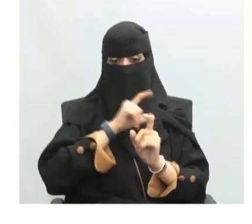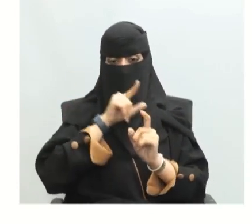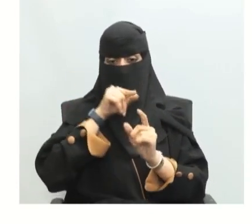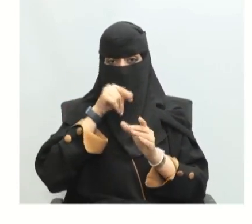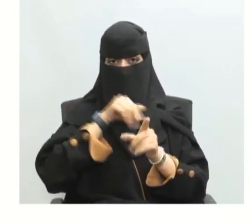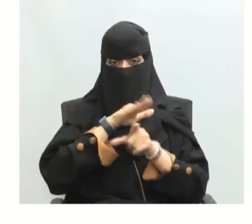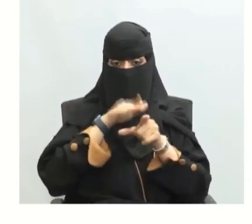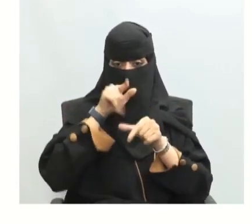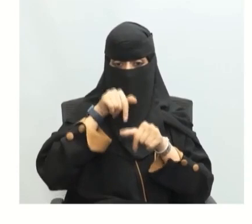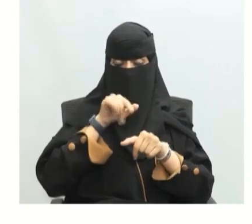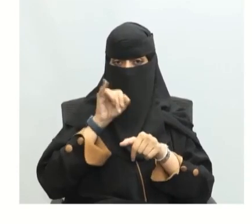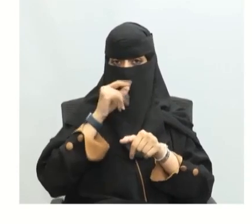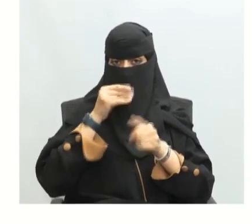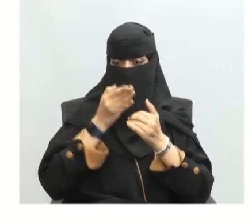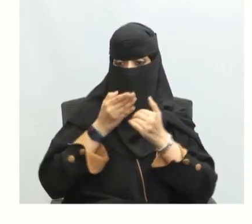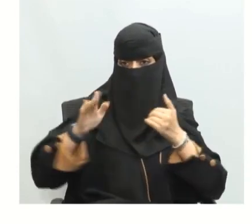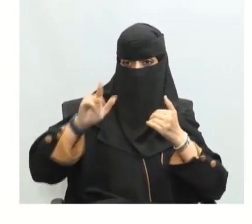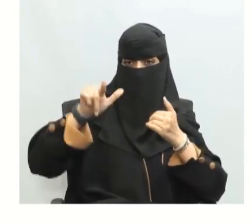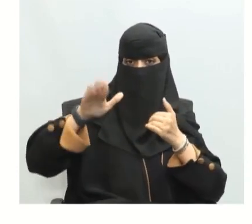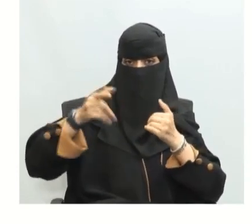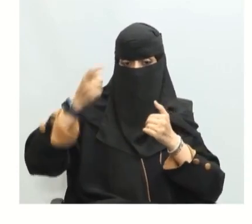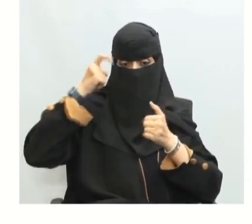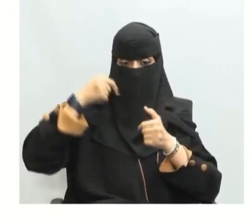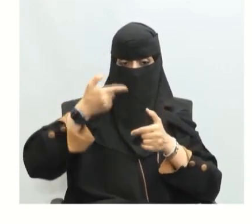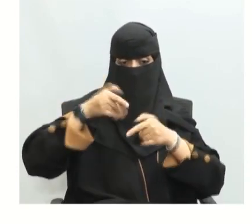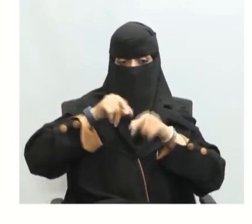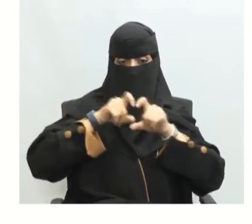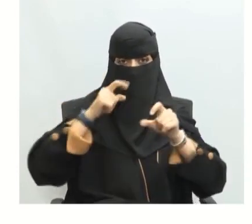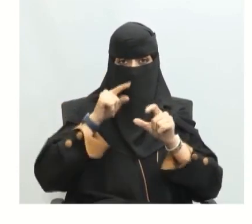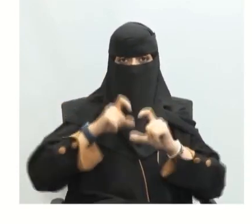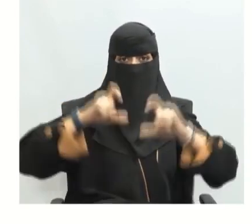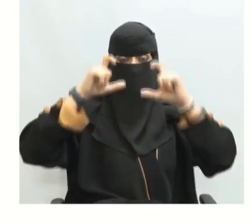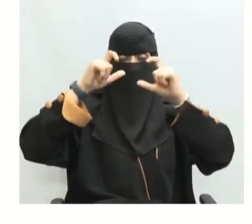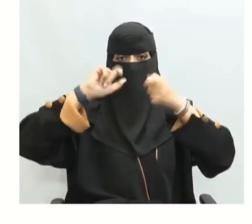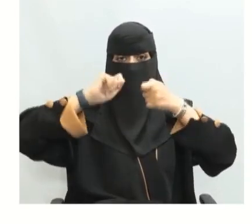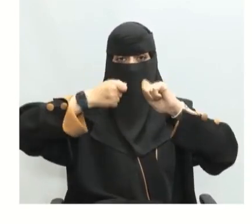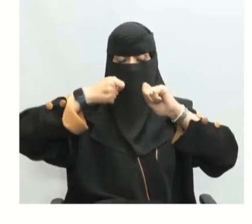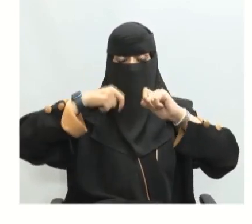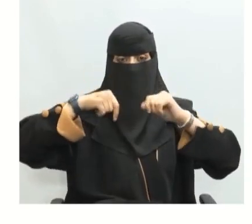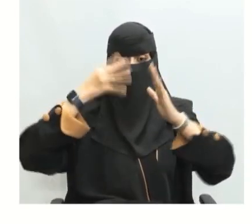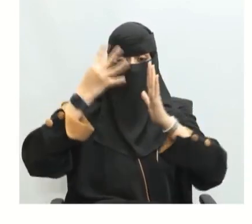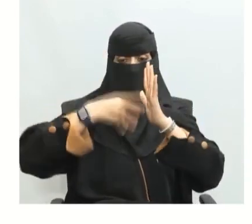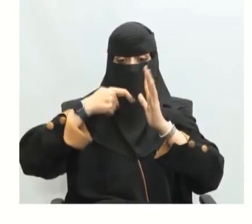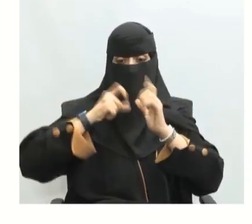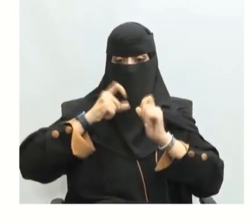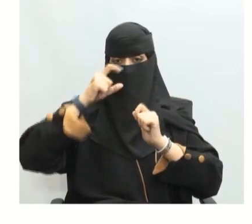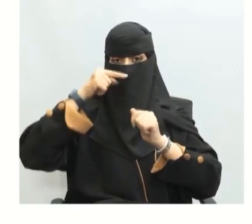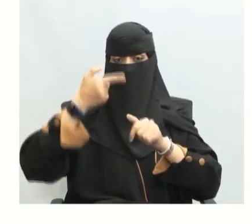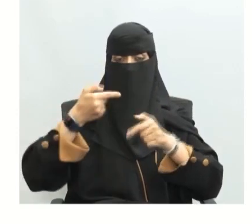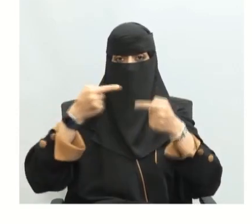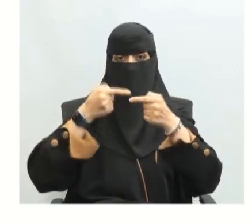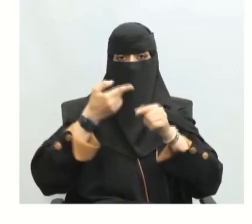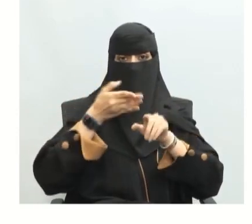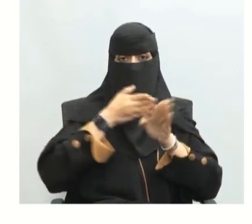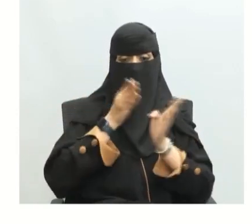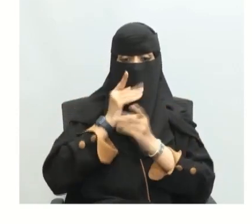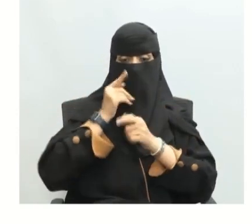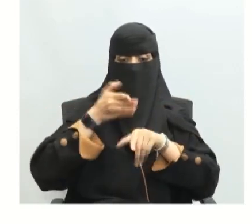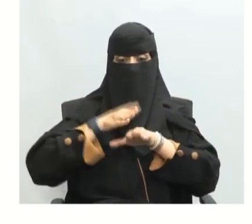فراغ في منع التطرف داخل الوطن وعرض الادله الشرعيه الاسلاميه التي تدل على فراغ